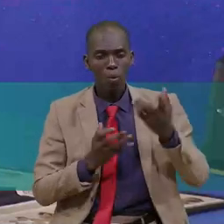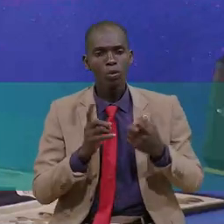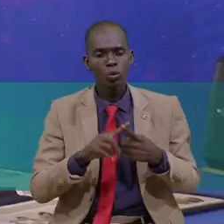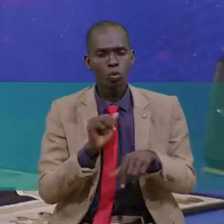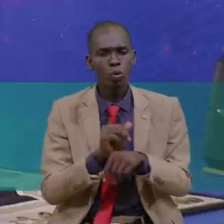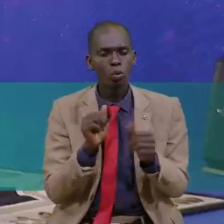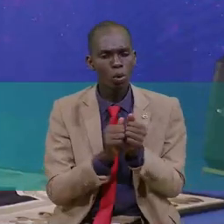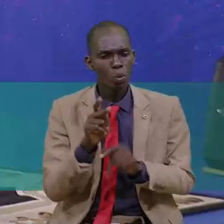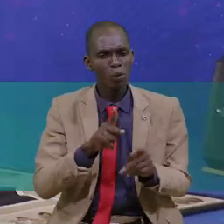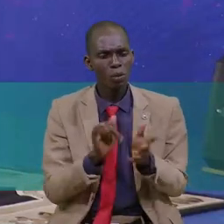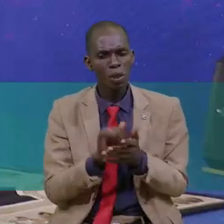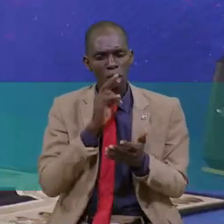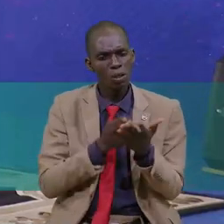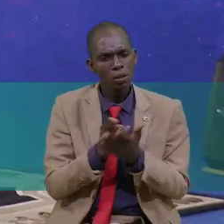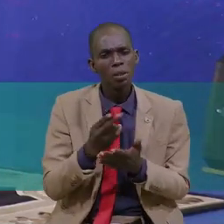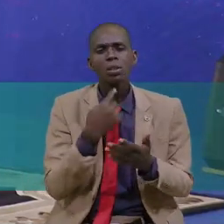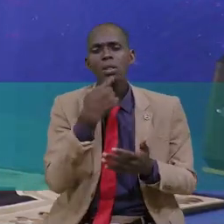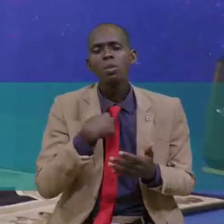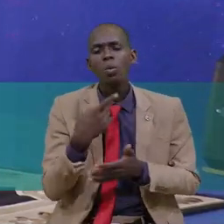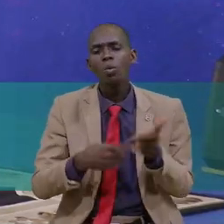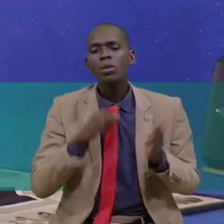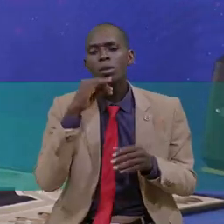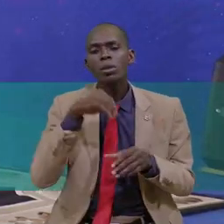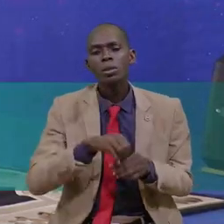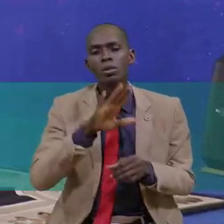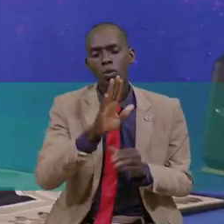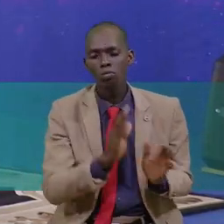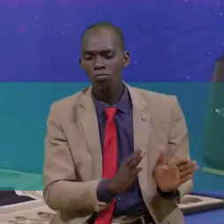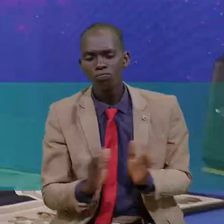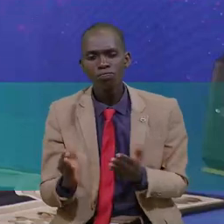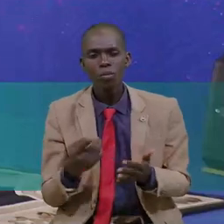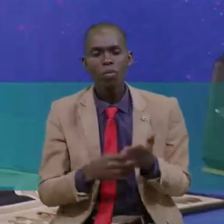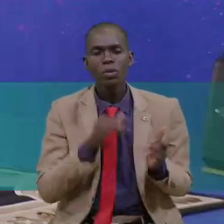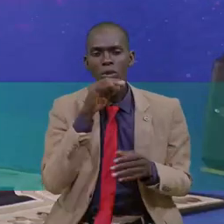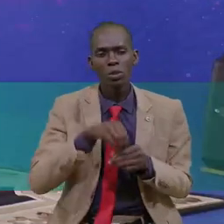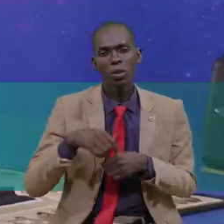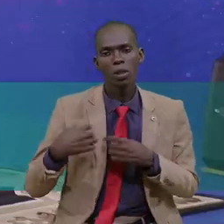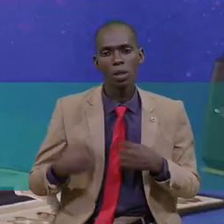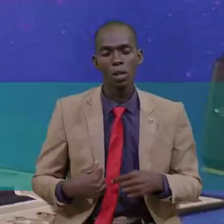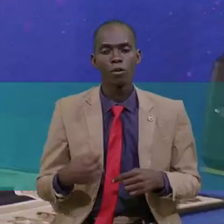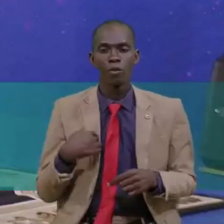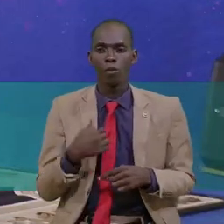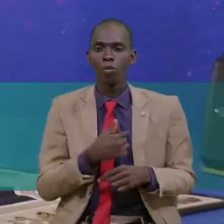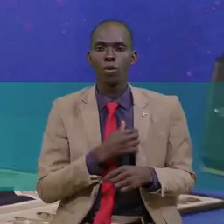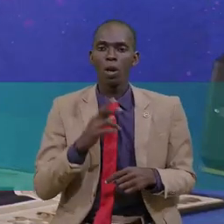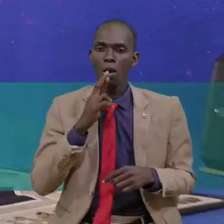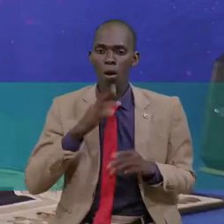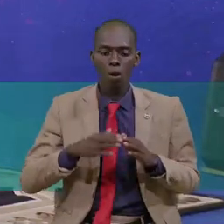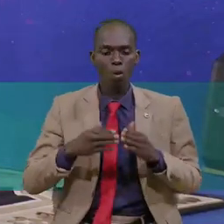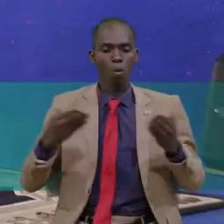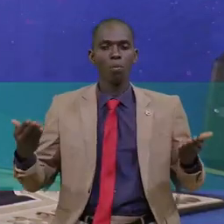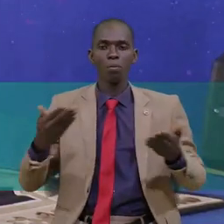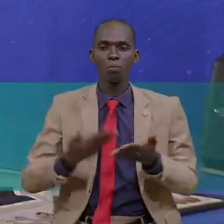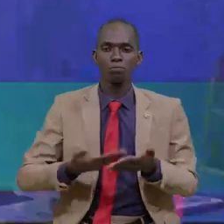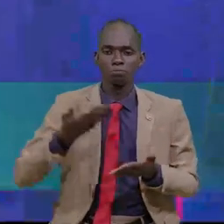Dis-moi, qu'est-ce qui est dans ton cœur? Et nous nous ouvrons à lui. C'est les serviteurs de Dieu ouverts, rachetés par le